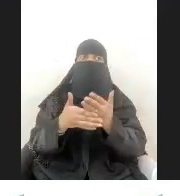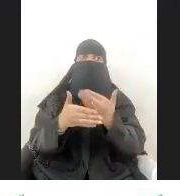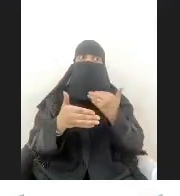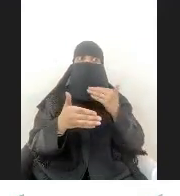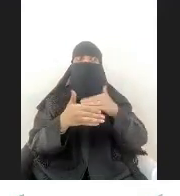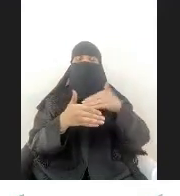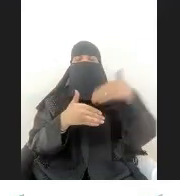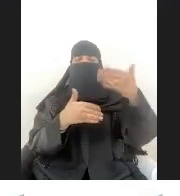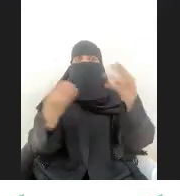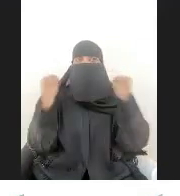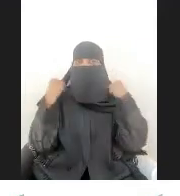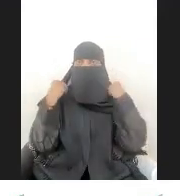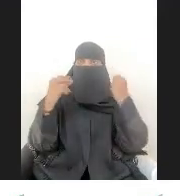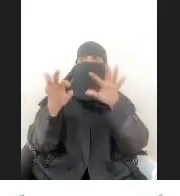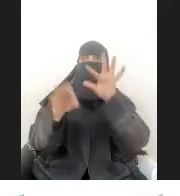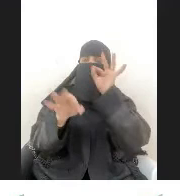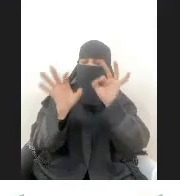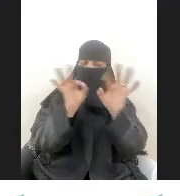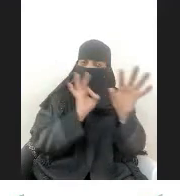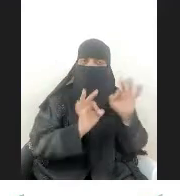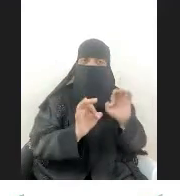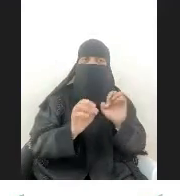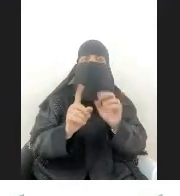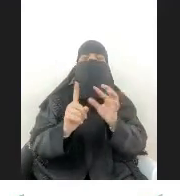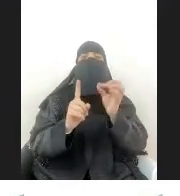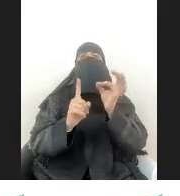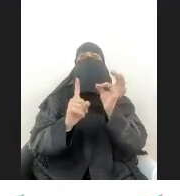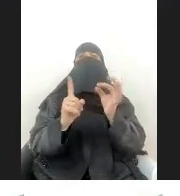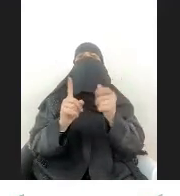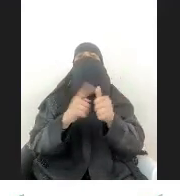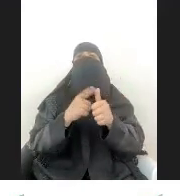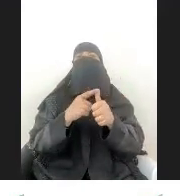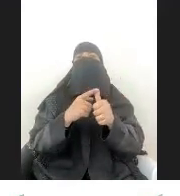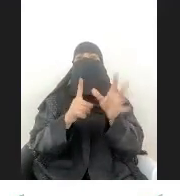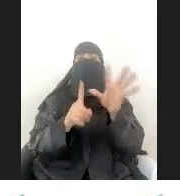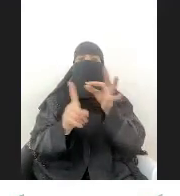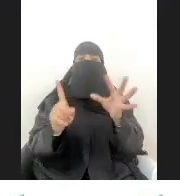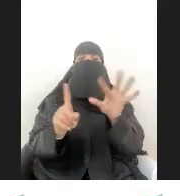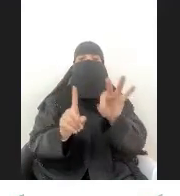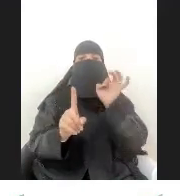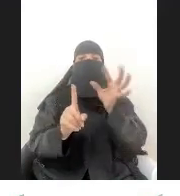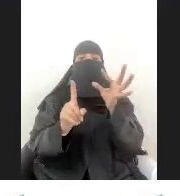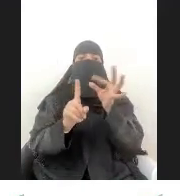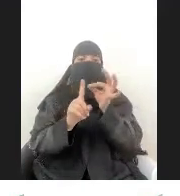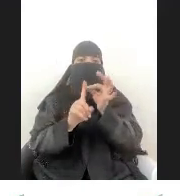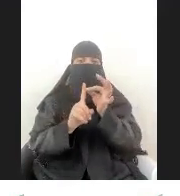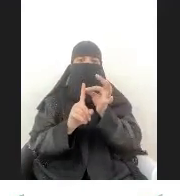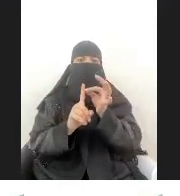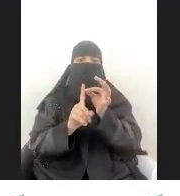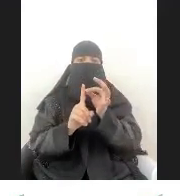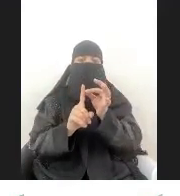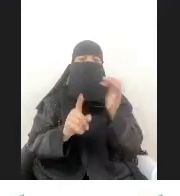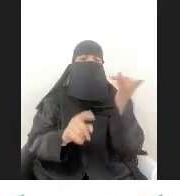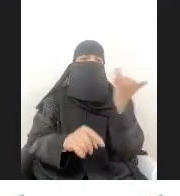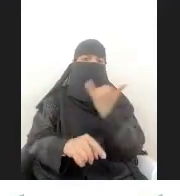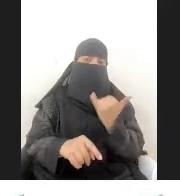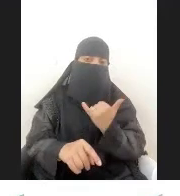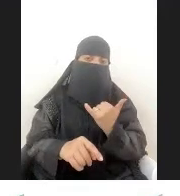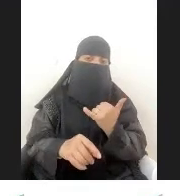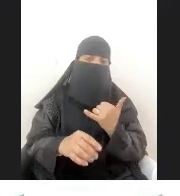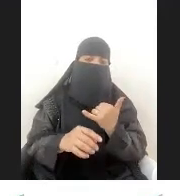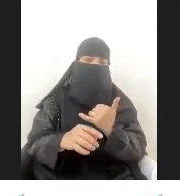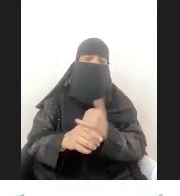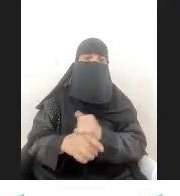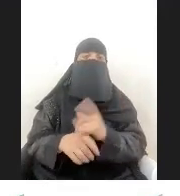ومهام وتقييمات. دائماً نبدأ يا جماعة بأهداف المادة وبعدين نحدد التقييم ونحدد الأنشطة. تعتبر